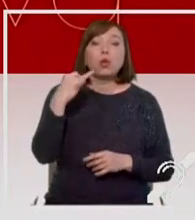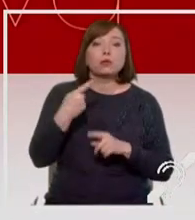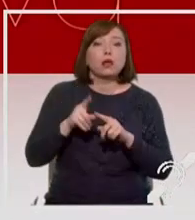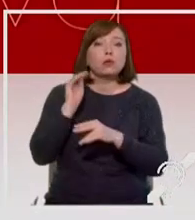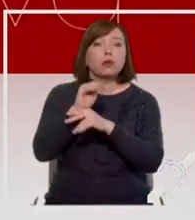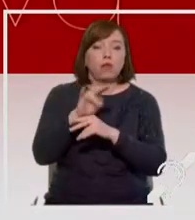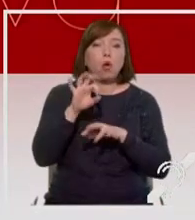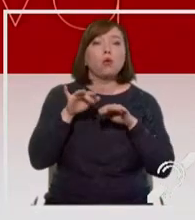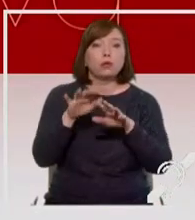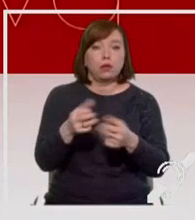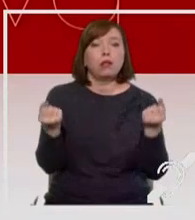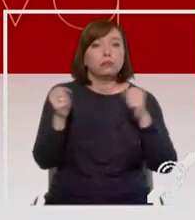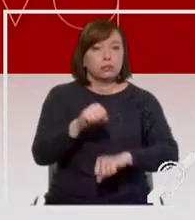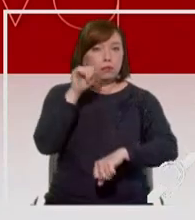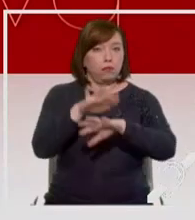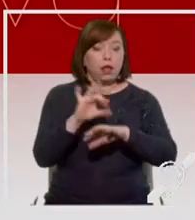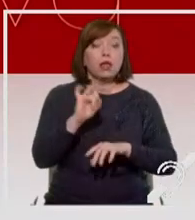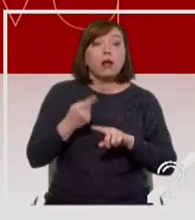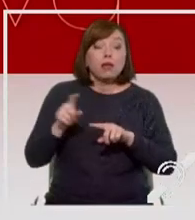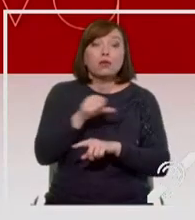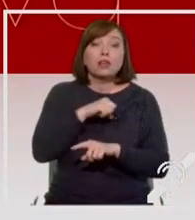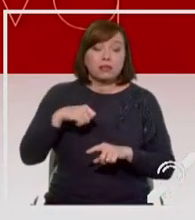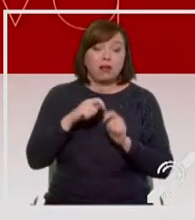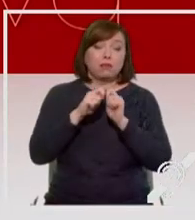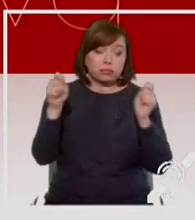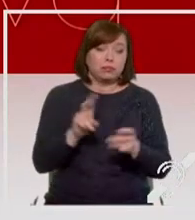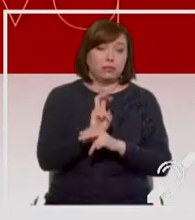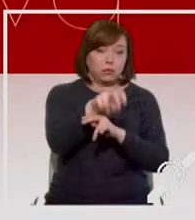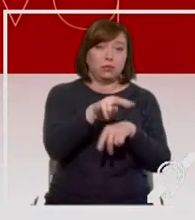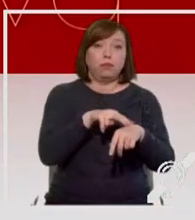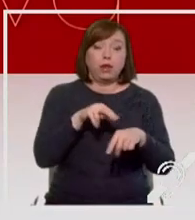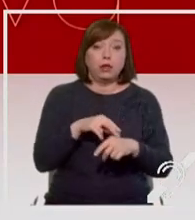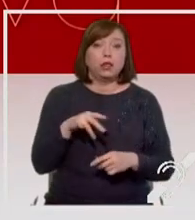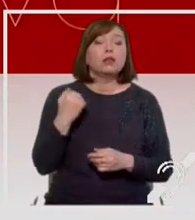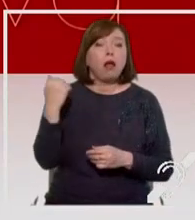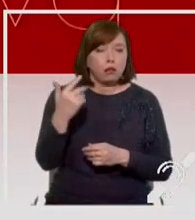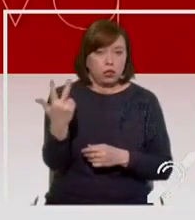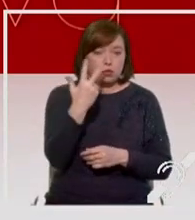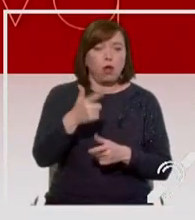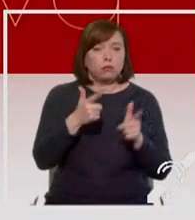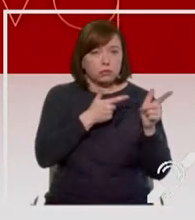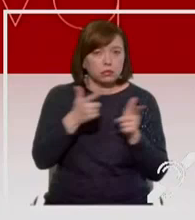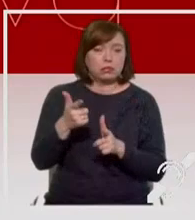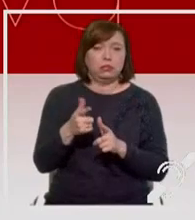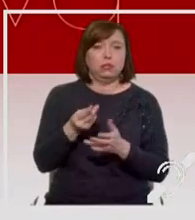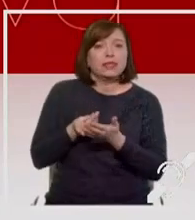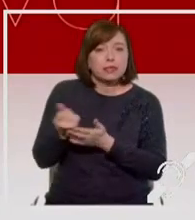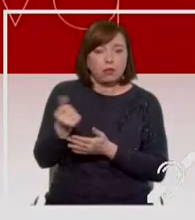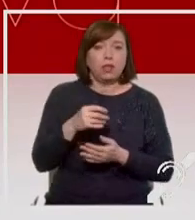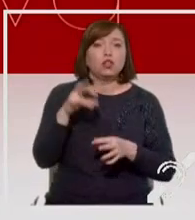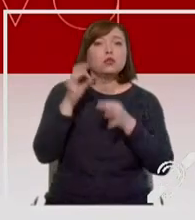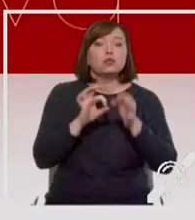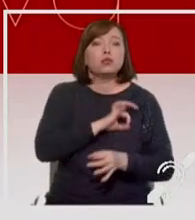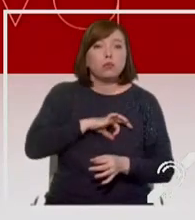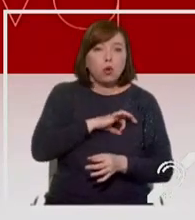în dosarul frauda bancară și care s-a predat de bunăvoie autorităților. Aceștia sunt gata să depună în contul judecătoriei Buiucani